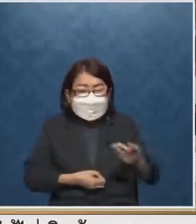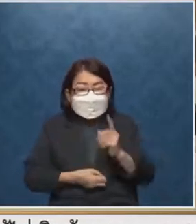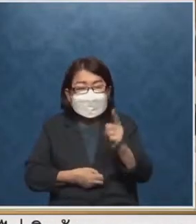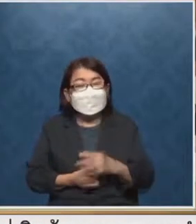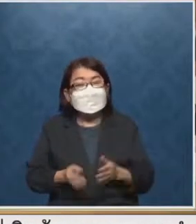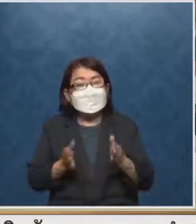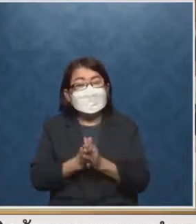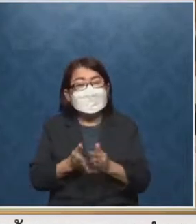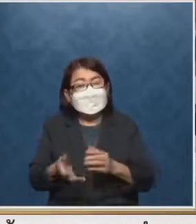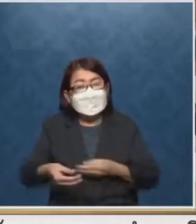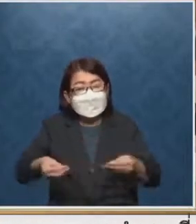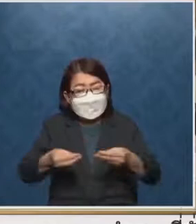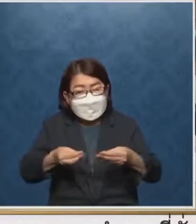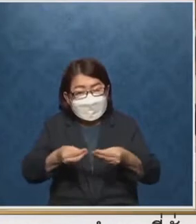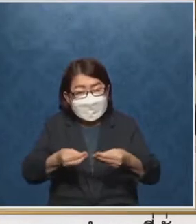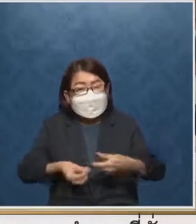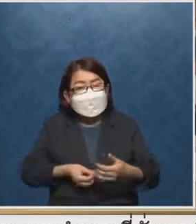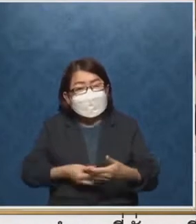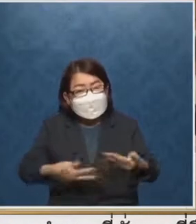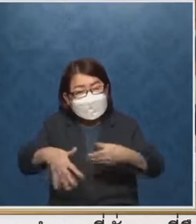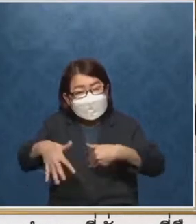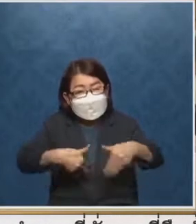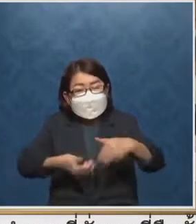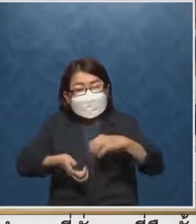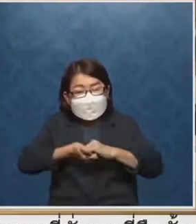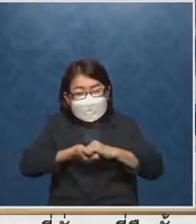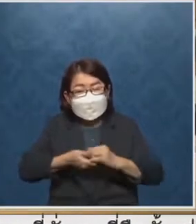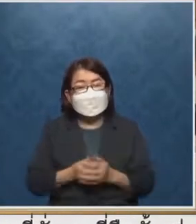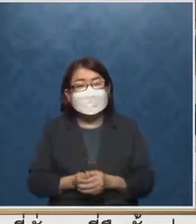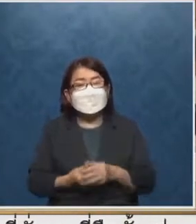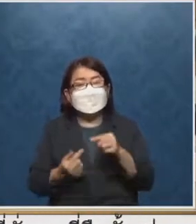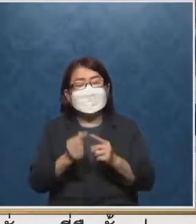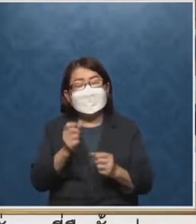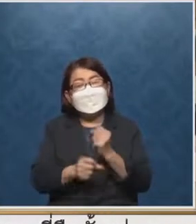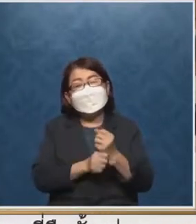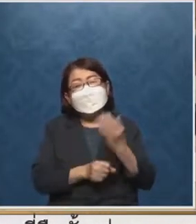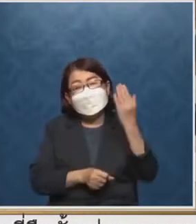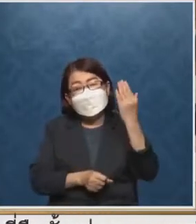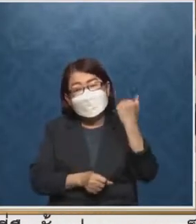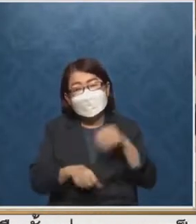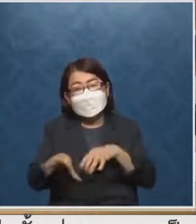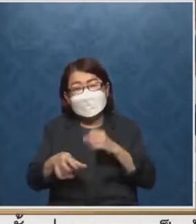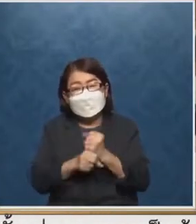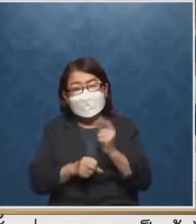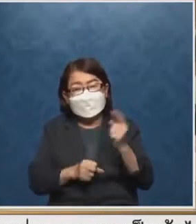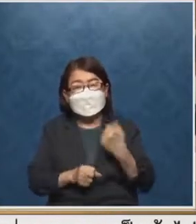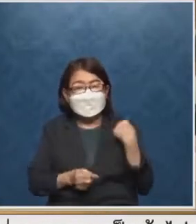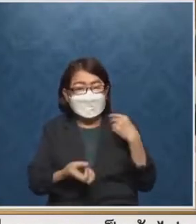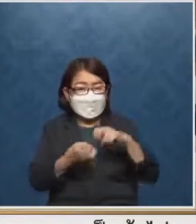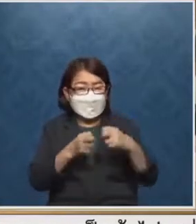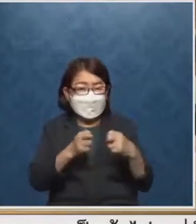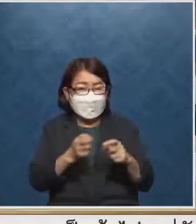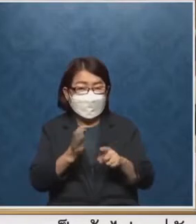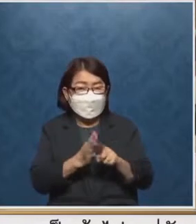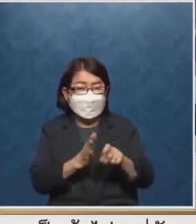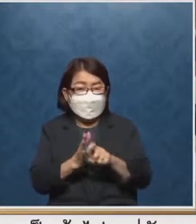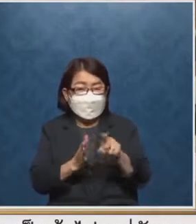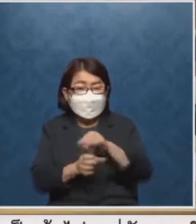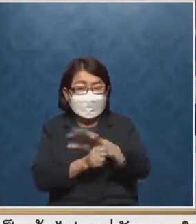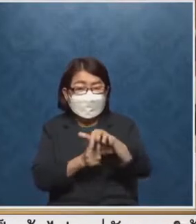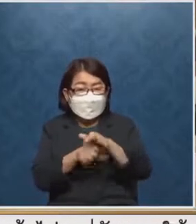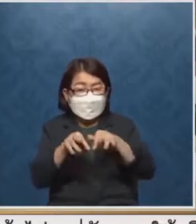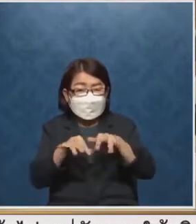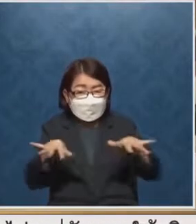ทีการมีส่วนร่วมในการดำเนินงานของปีที่แล้วนั้นเนื่องจากมีสถานการณ์การแพร่ระบาดของโ